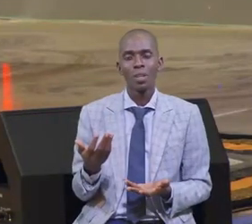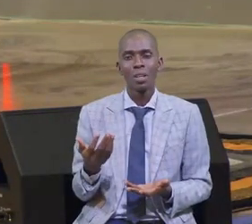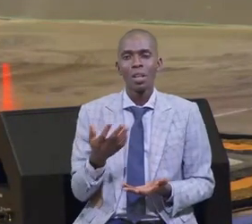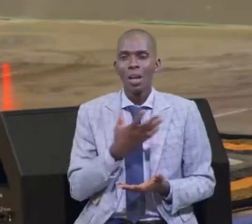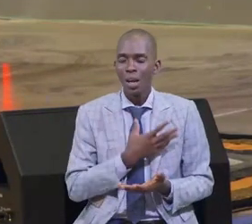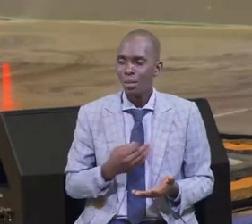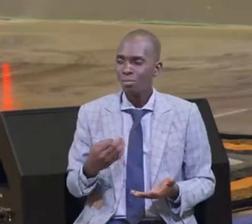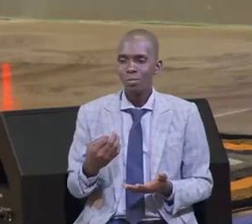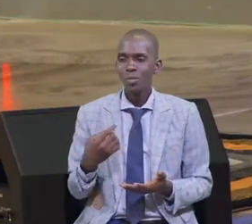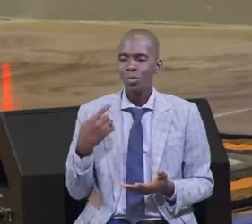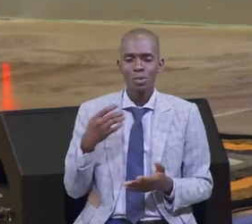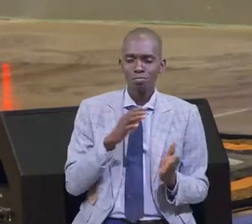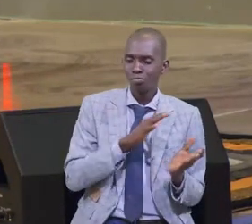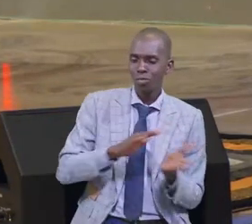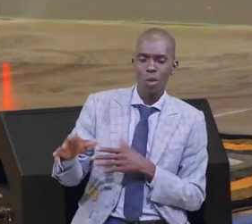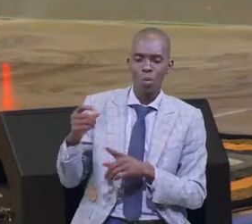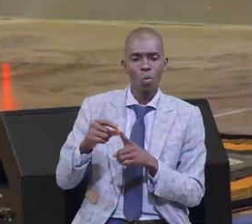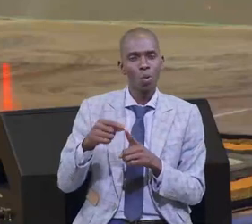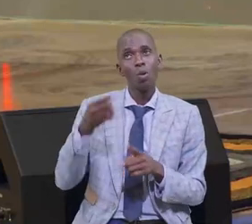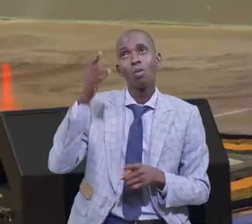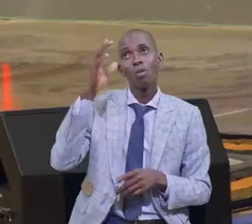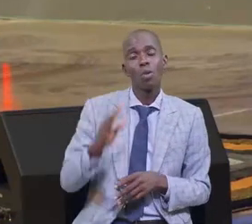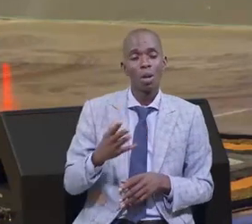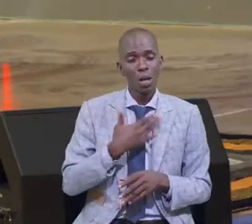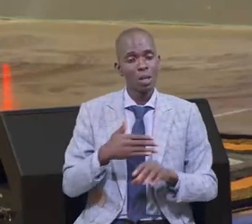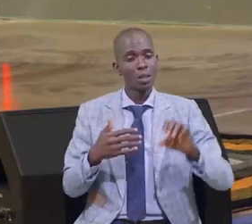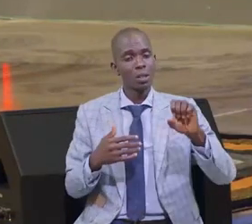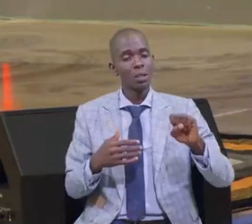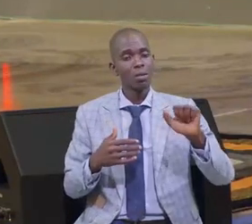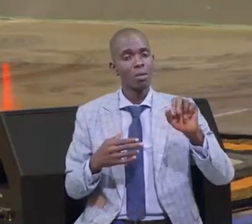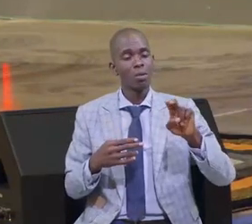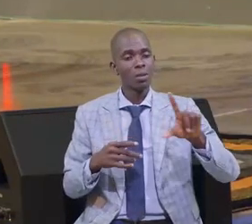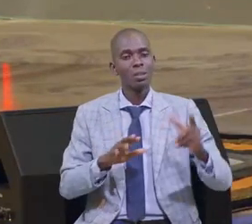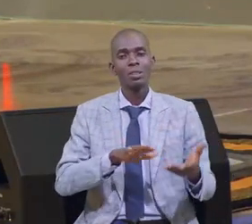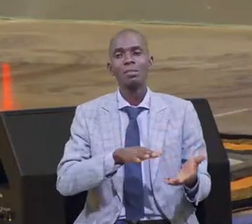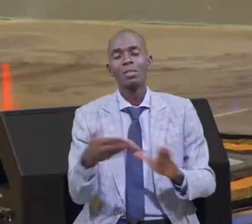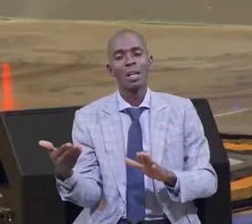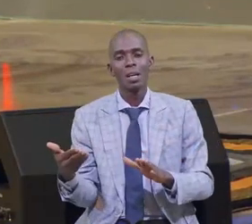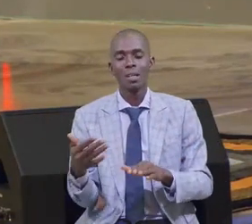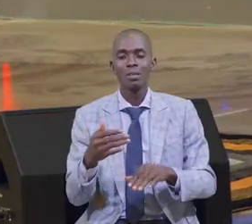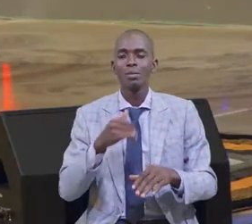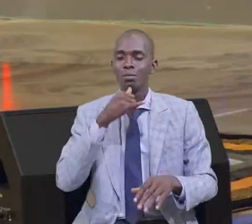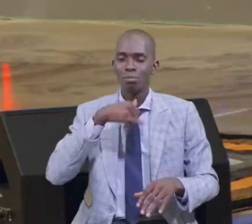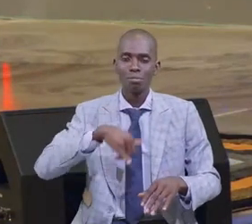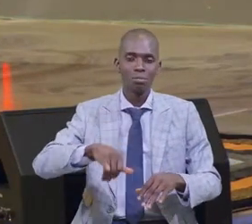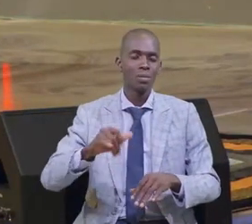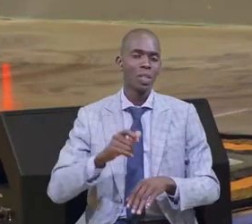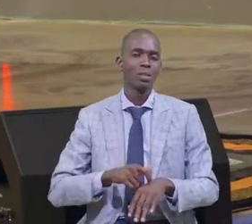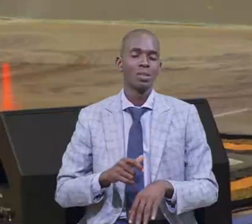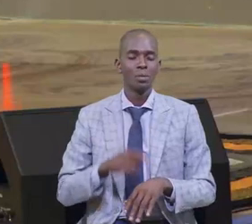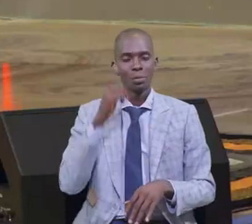les esprits démoniaques. Il a abandonné la parole de Dieu. Il était mort inutilement.